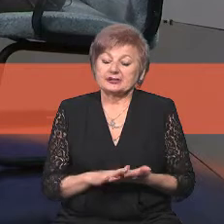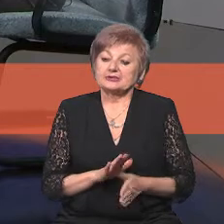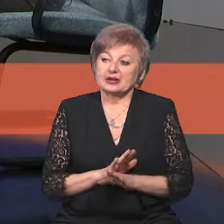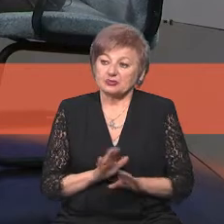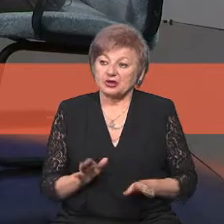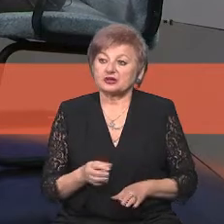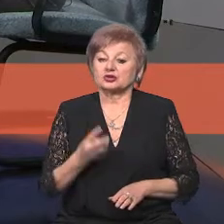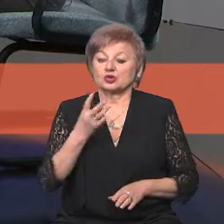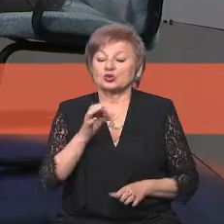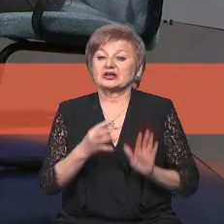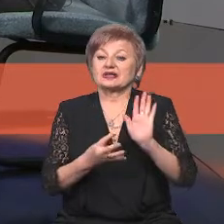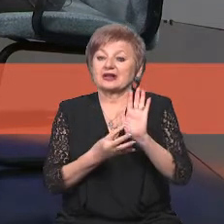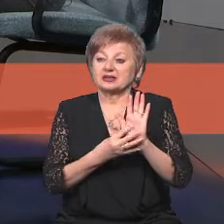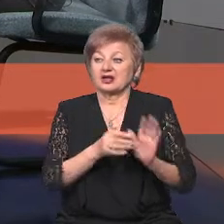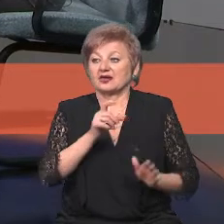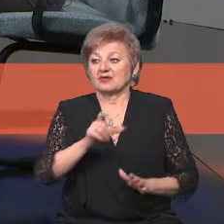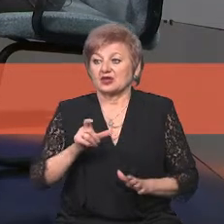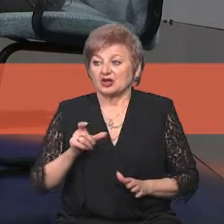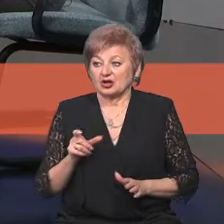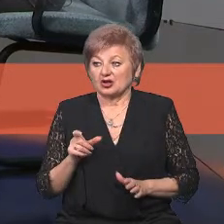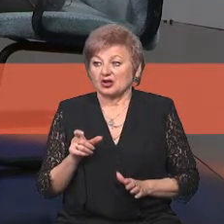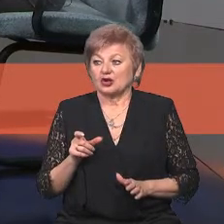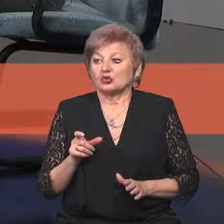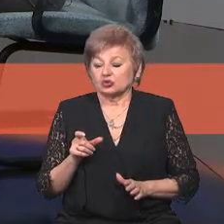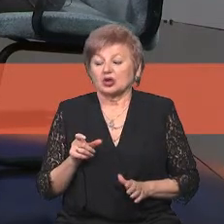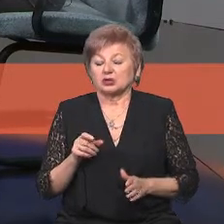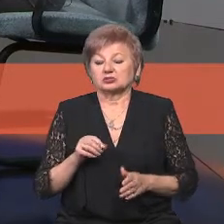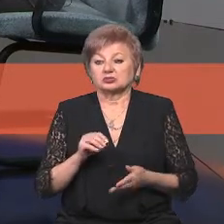Україні 39 осіб за весь цей спалах вже вмерло.